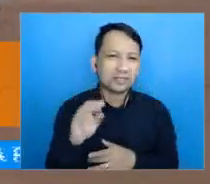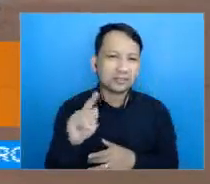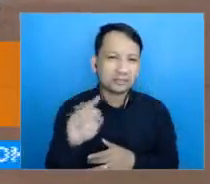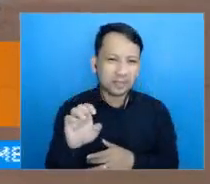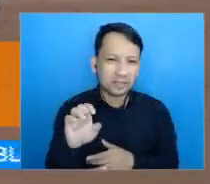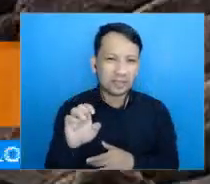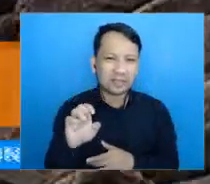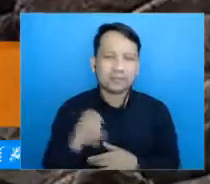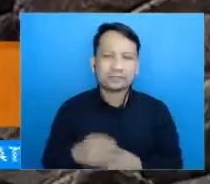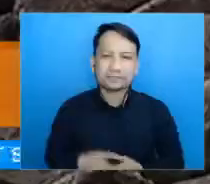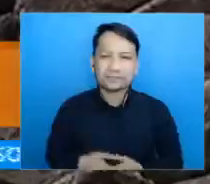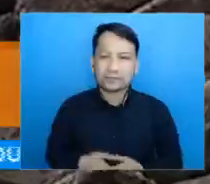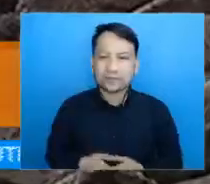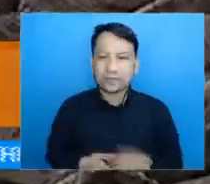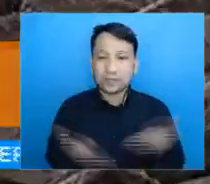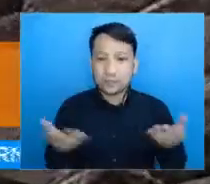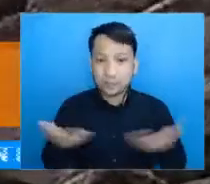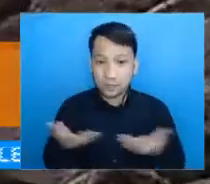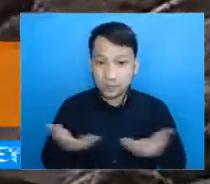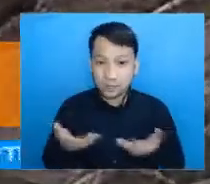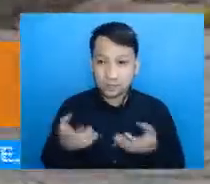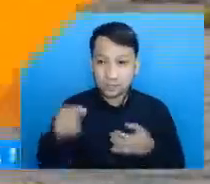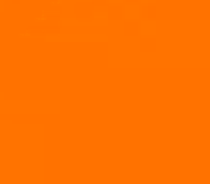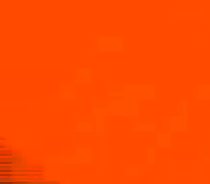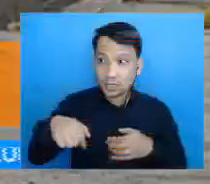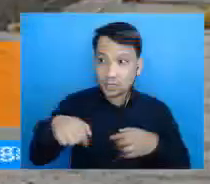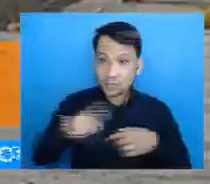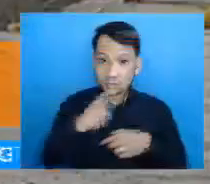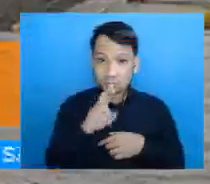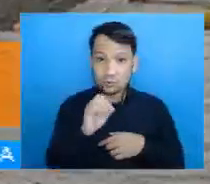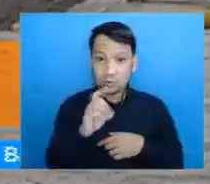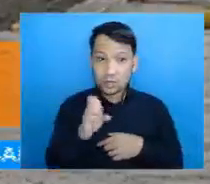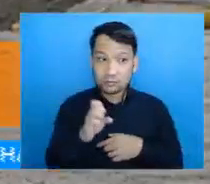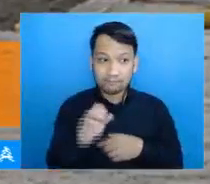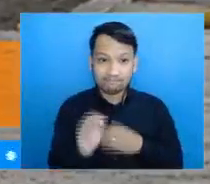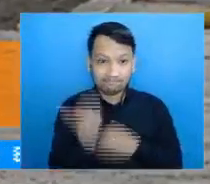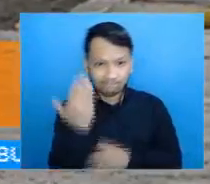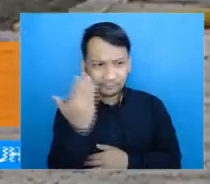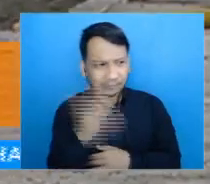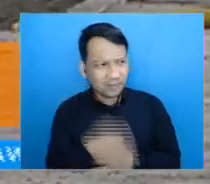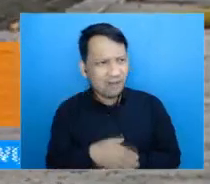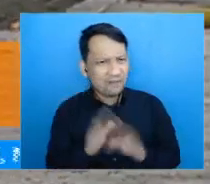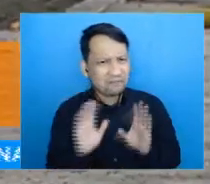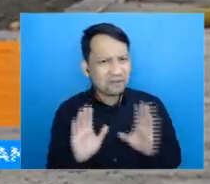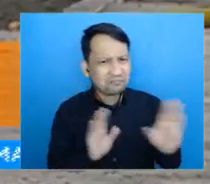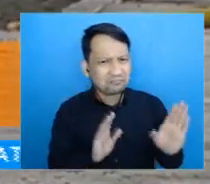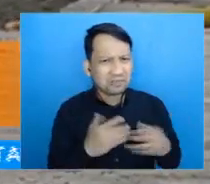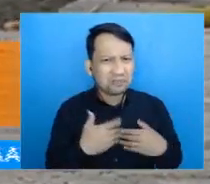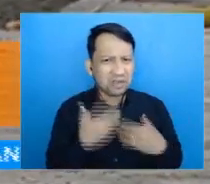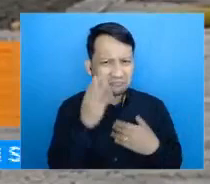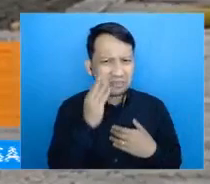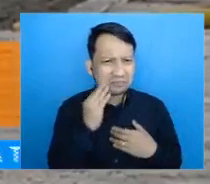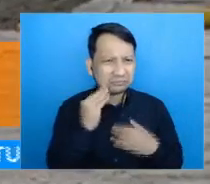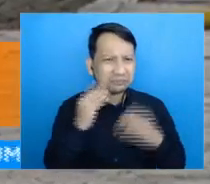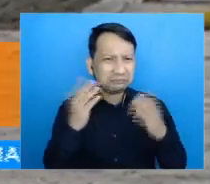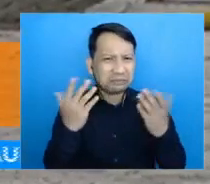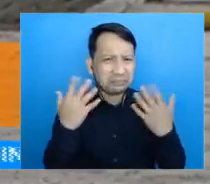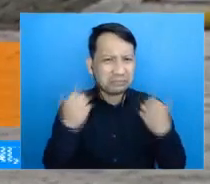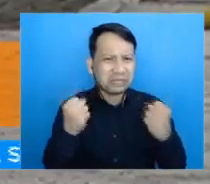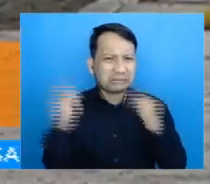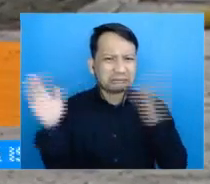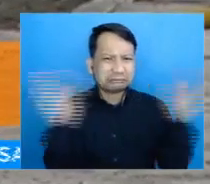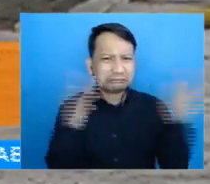naman, dito pa rin sa bahagi ng Rojas Boulevard, Paolo, no? Ngayong umaga ay kalmado pero may kalakasang hangin ngayon ang naranasan ngayon dito